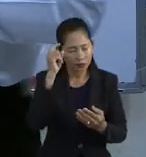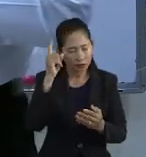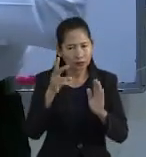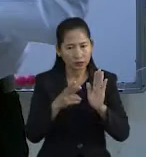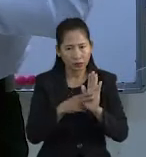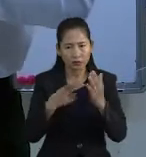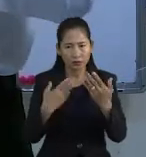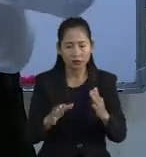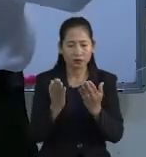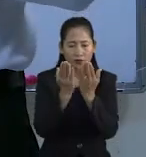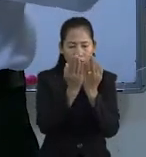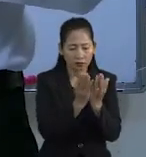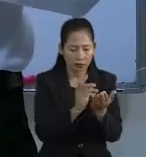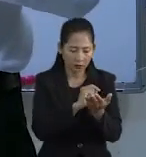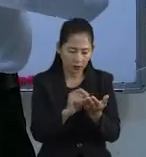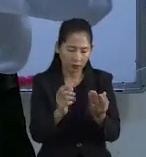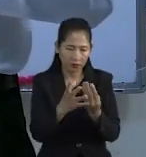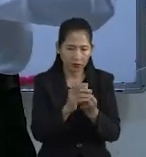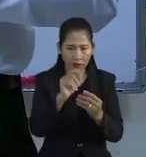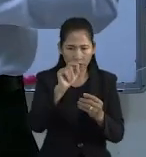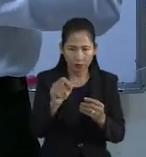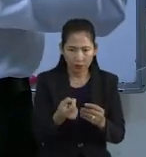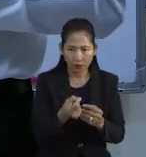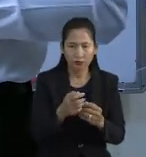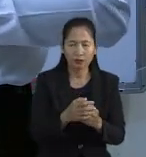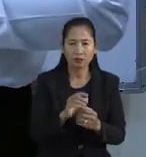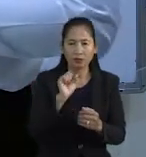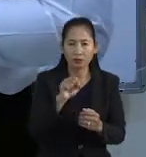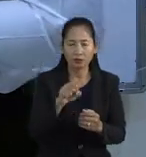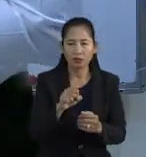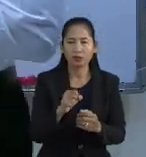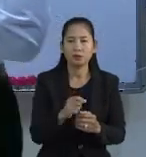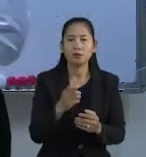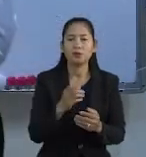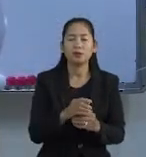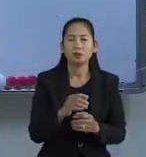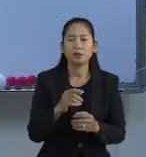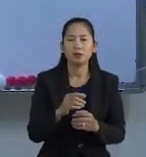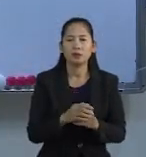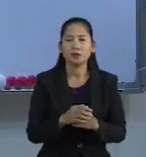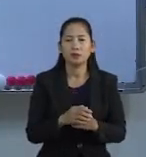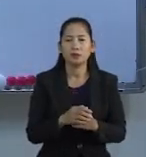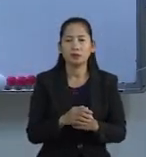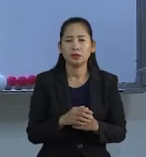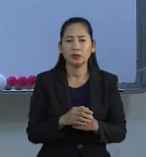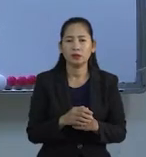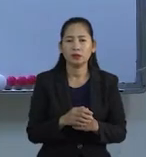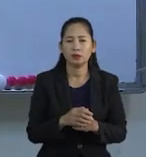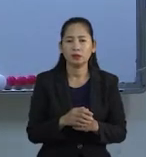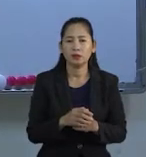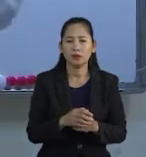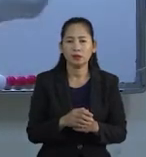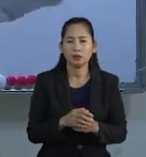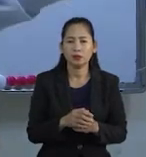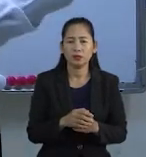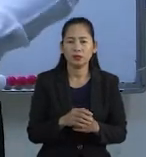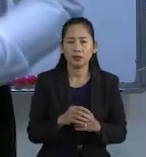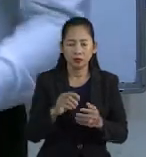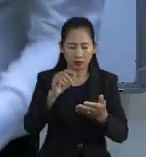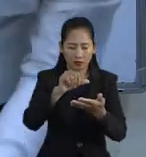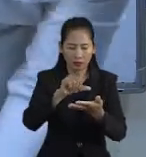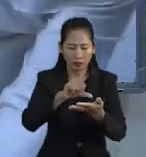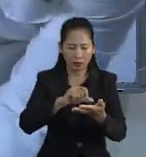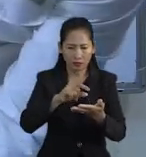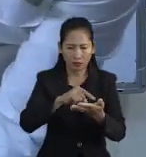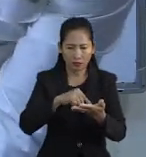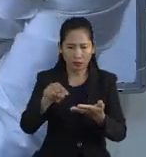hãy nét cả an nâng ca sở xế chồng nốn tuốt sá sụp hiện bà chân gũ nâng thư ca ca kịch